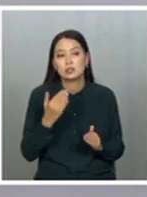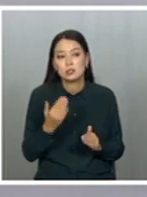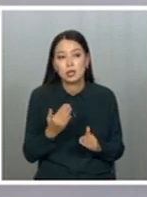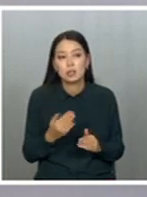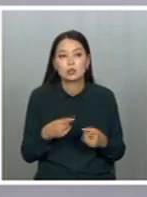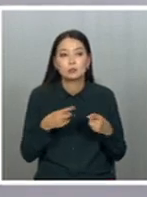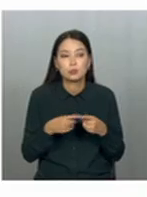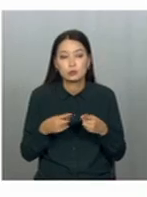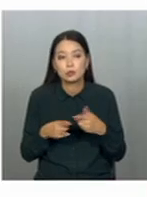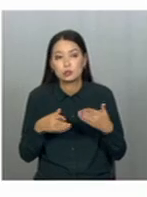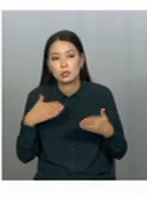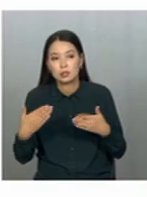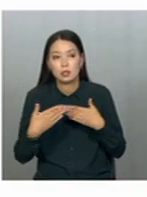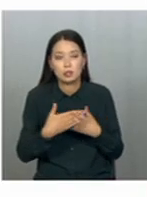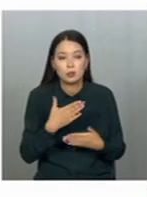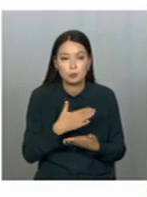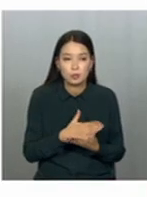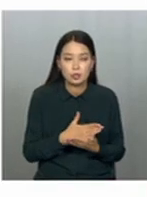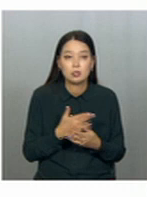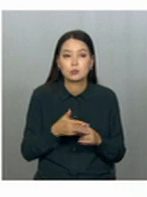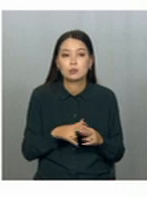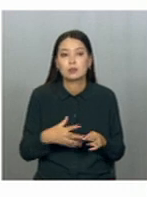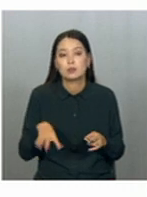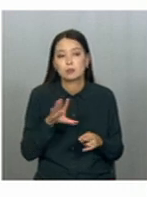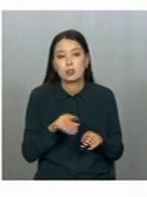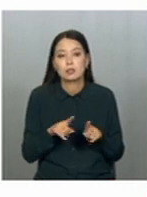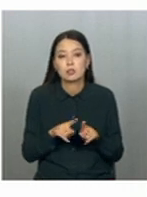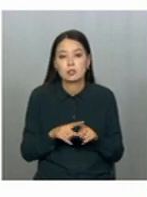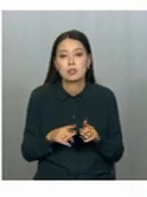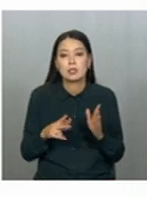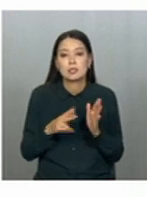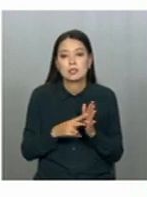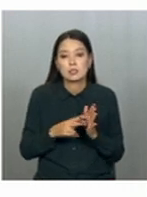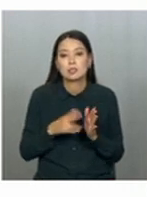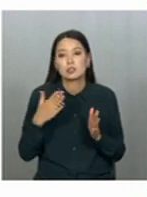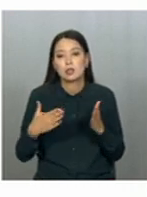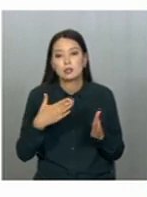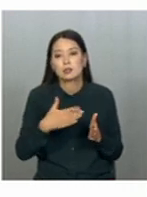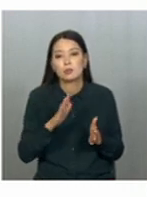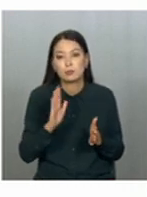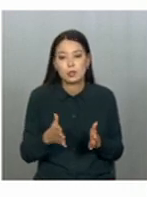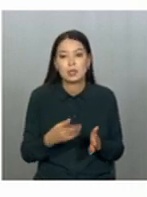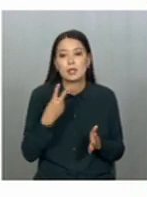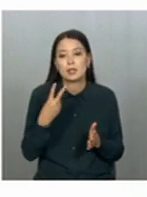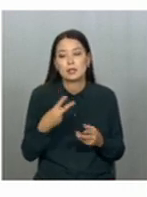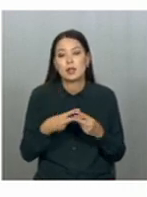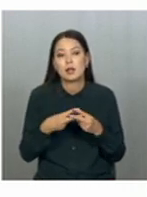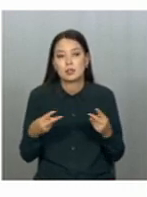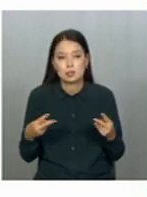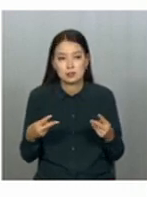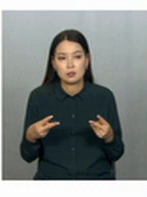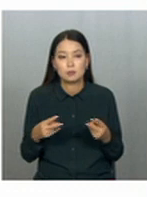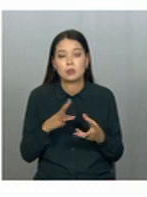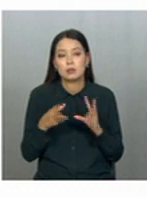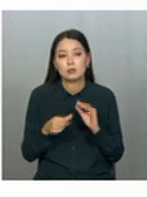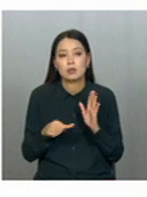бүйір жақтары болады. Сонда барлығы 8 жақ болатын болса, одан 2-ні азайтамыз. 6